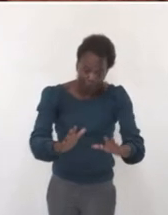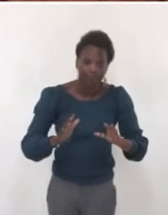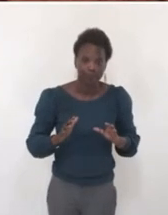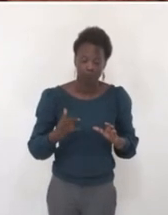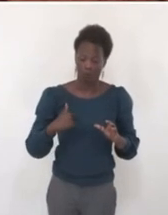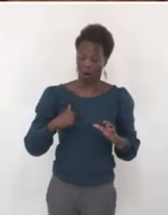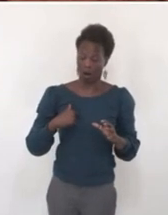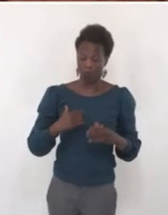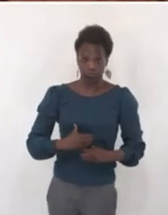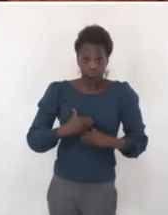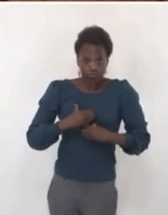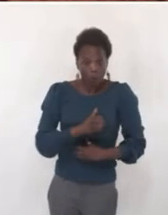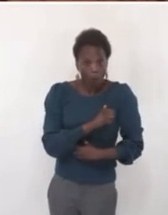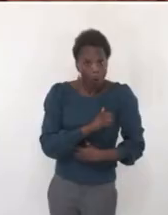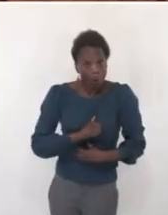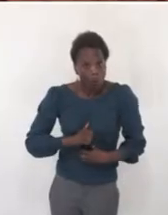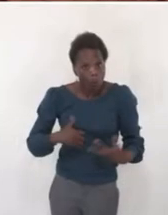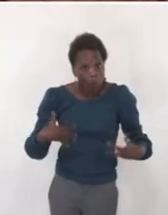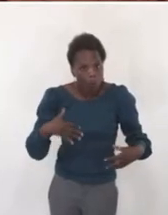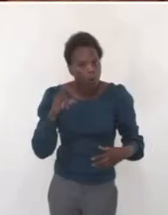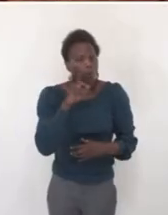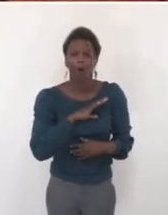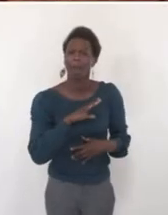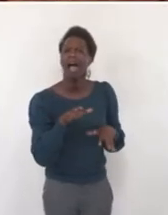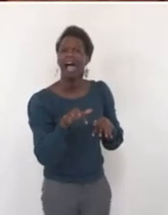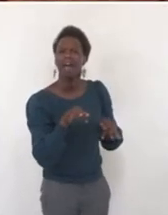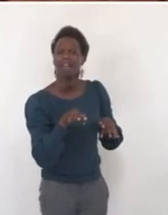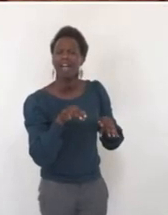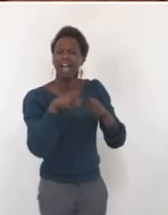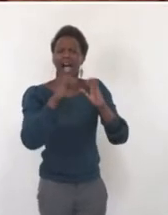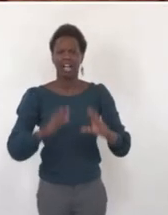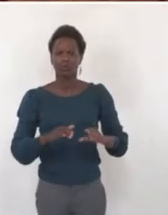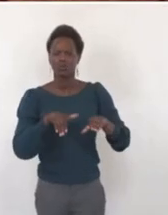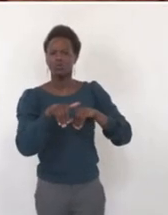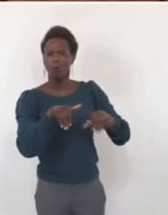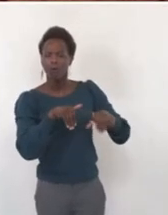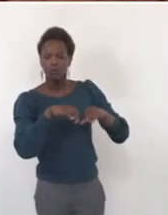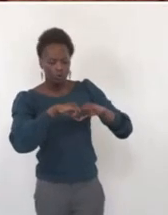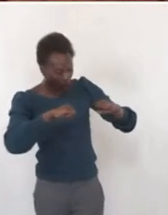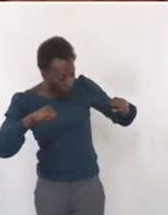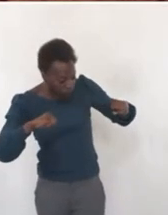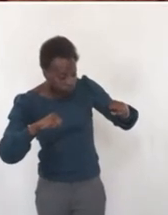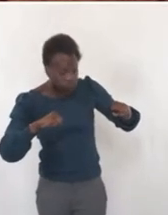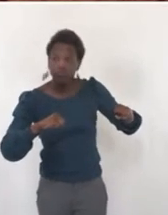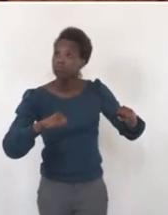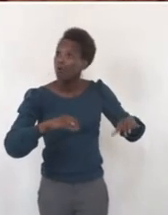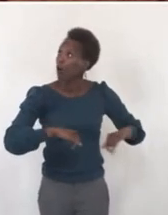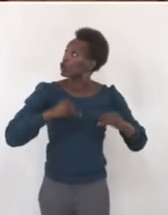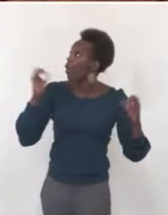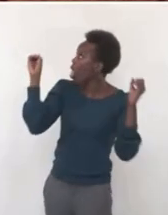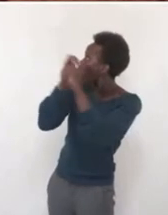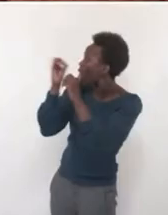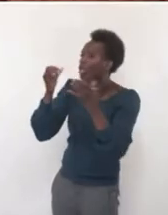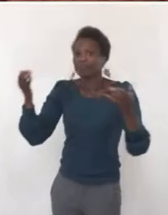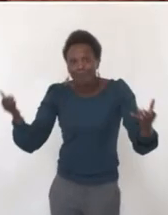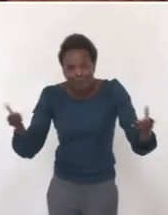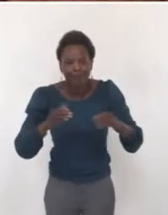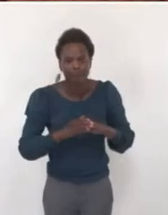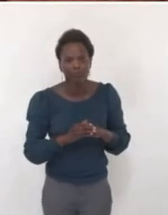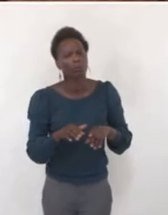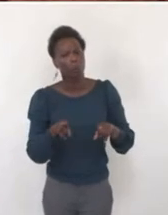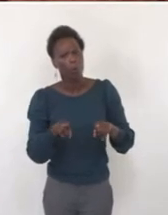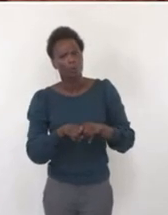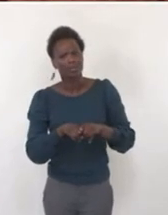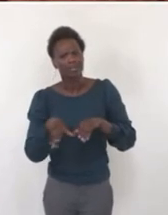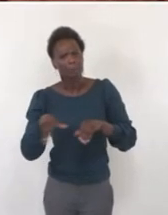frappé de voir la méconnaissance du fonctionnement des institutions, notamment par les plus jeunes, mais pas que. La remise en cause d'un certain nombre de